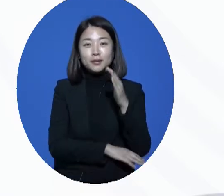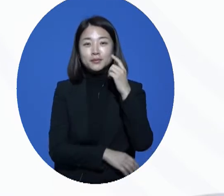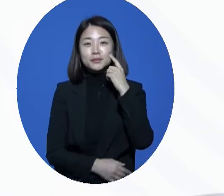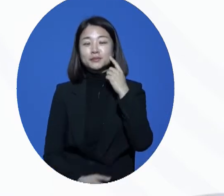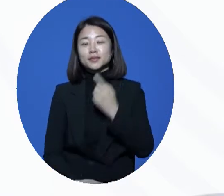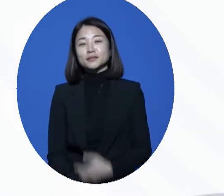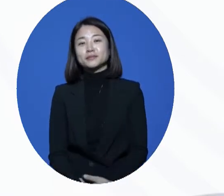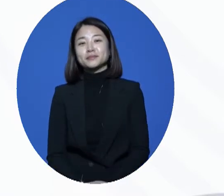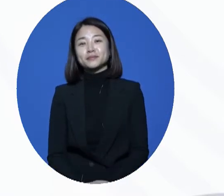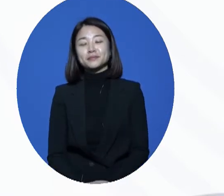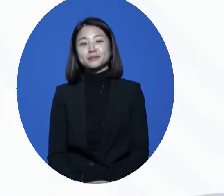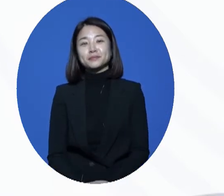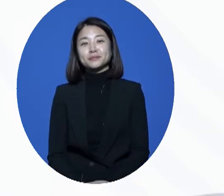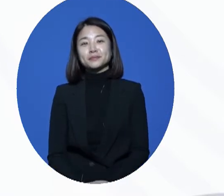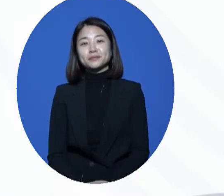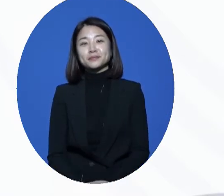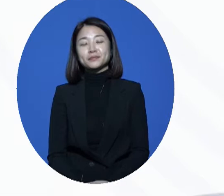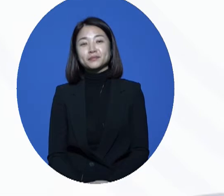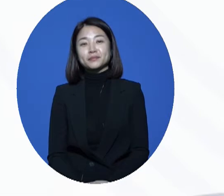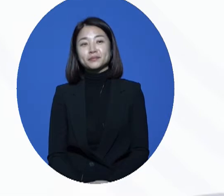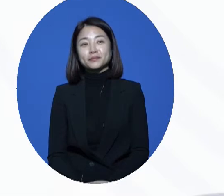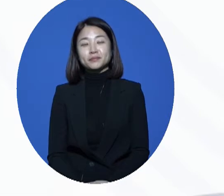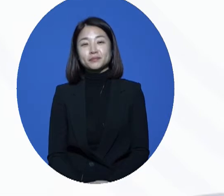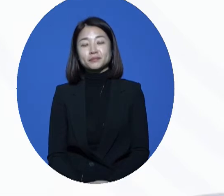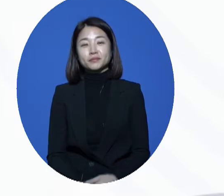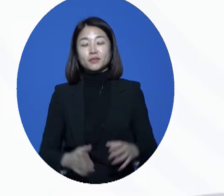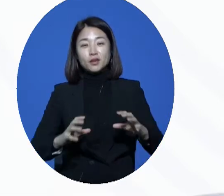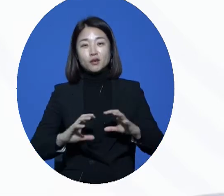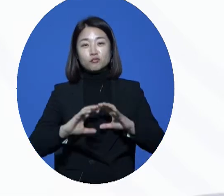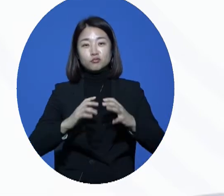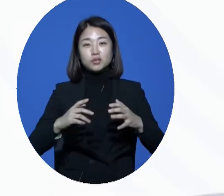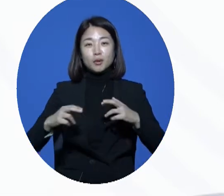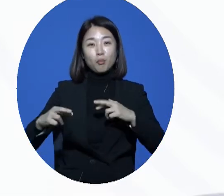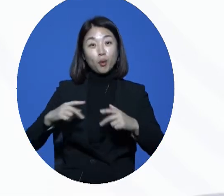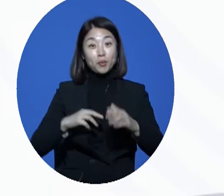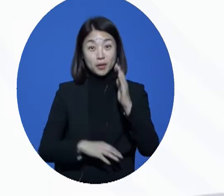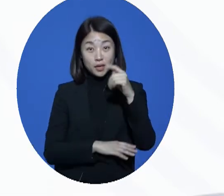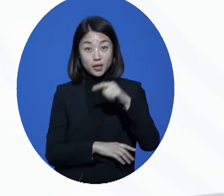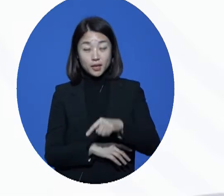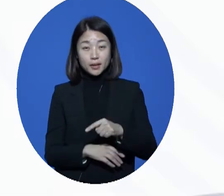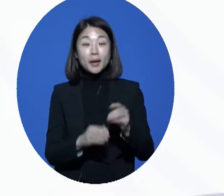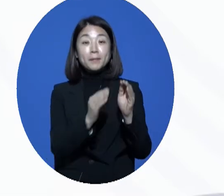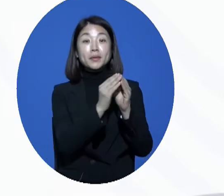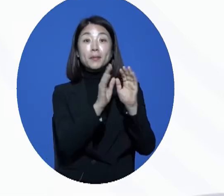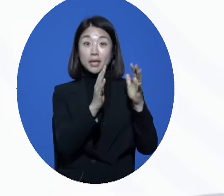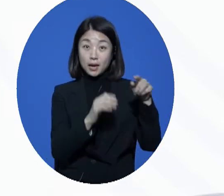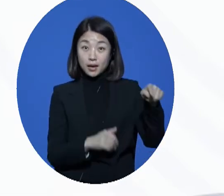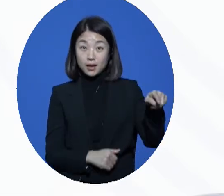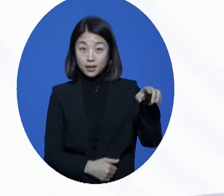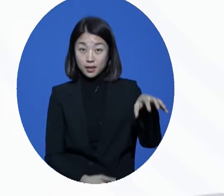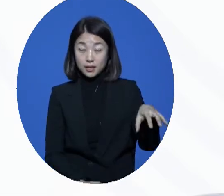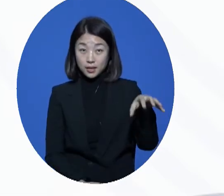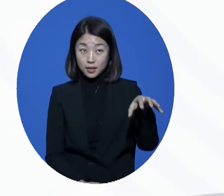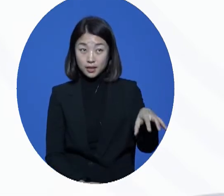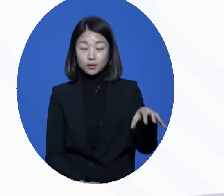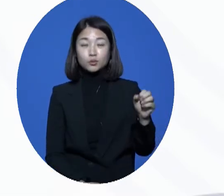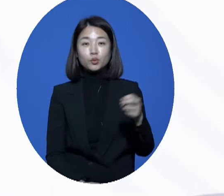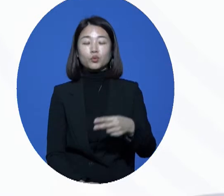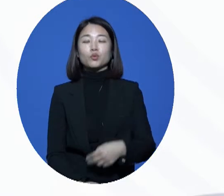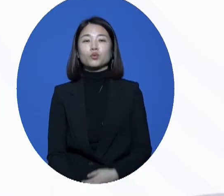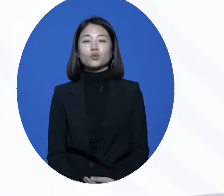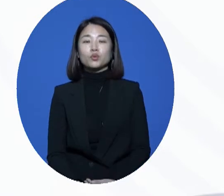하겠습니다. 먼저 이게 국제 포럼이다 보니까 미얀마에 있는 시민들